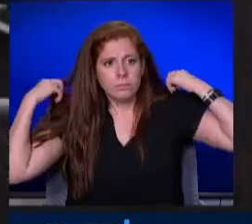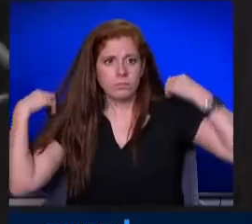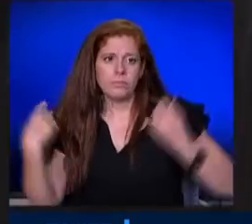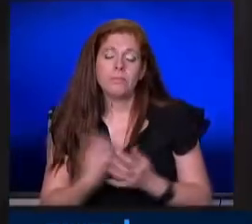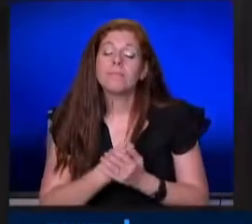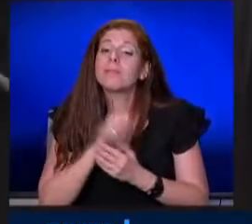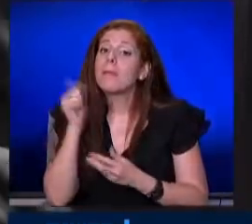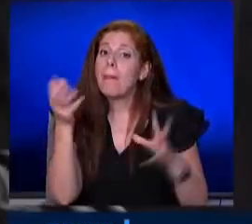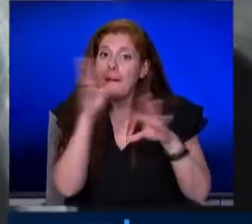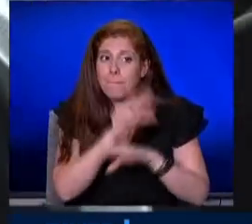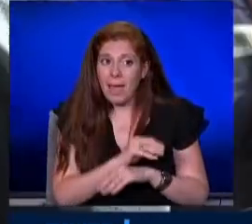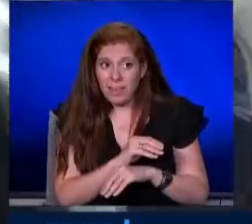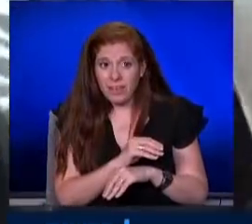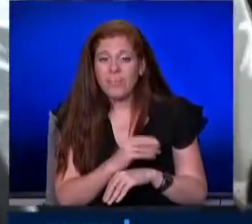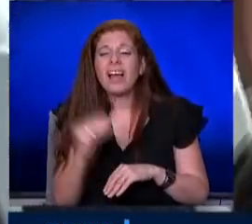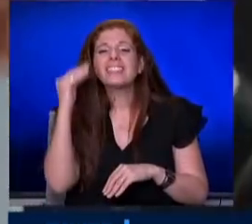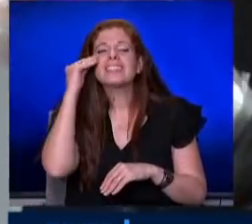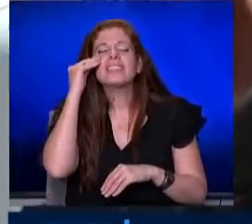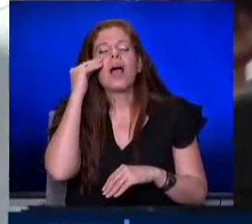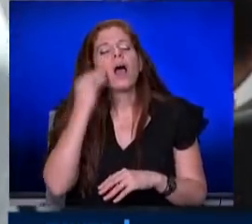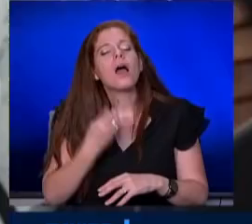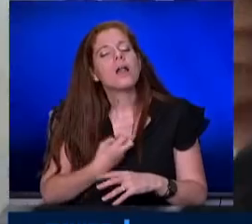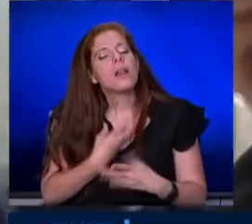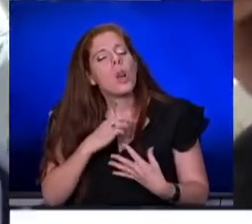מחר בערב תתקיים כאן אזכרה לעילוי נשמותיהם של